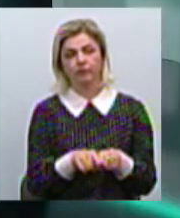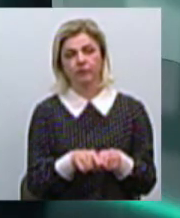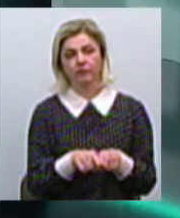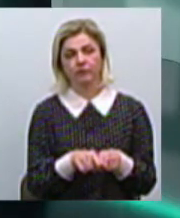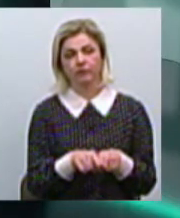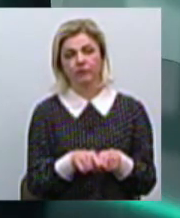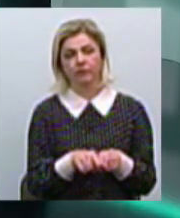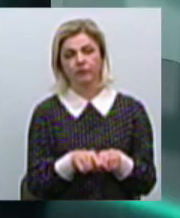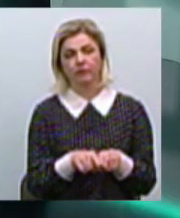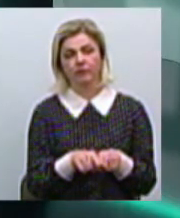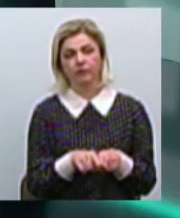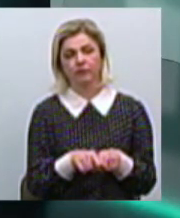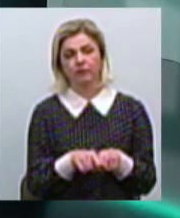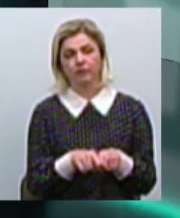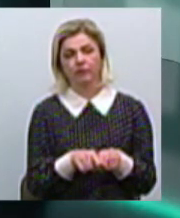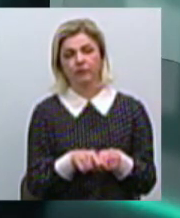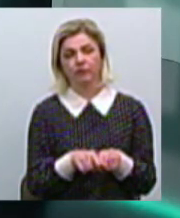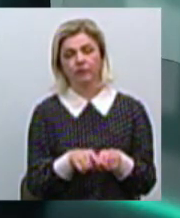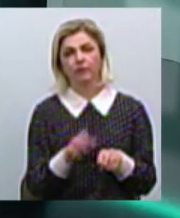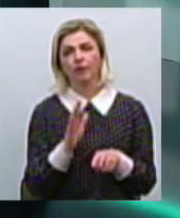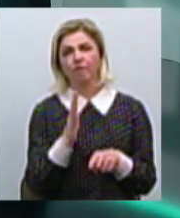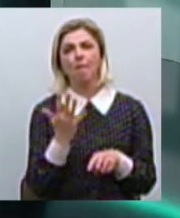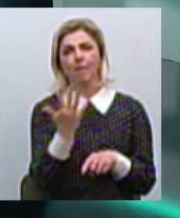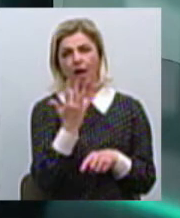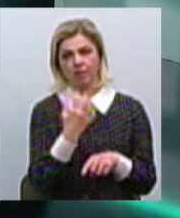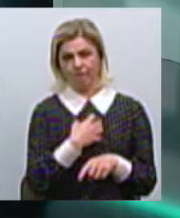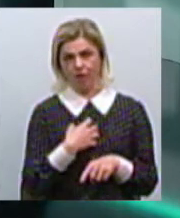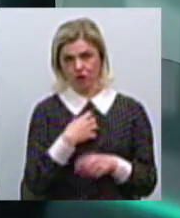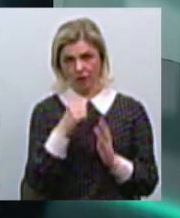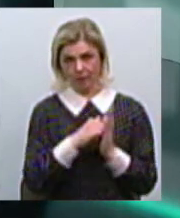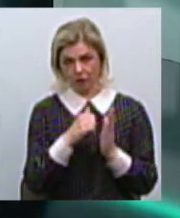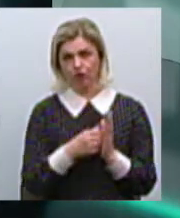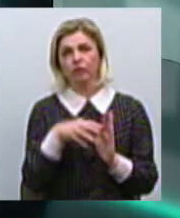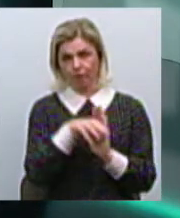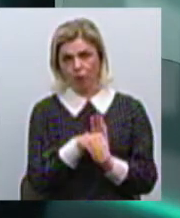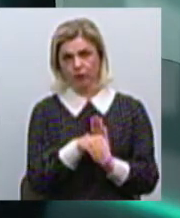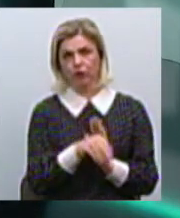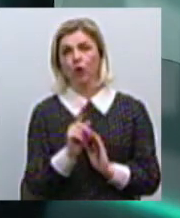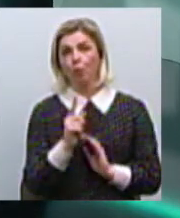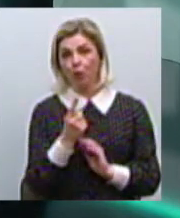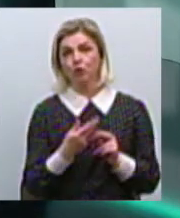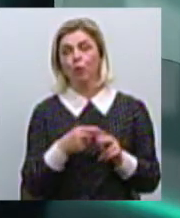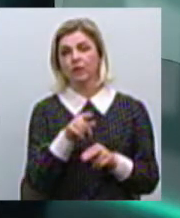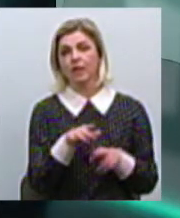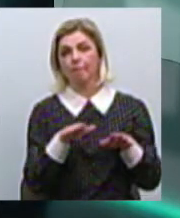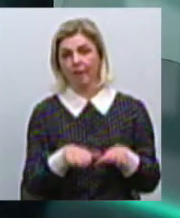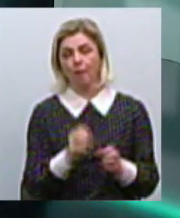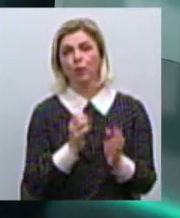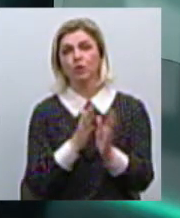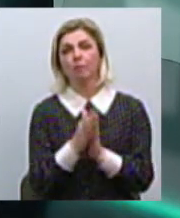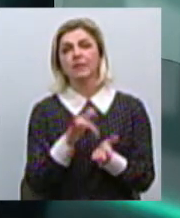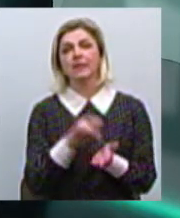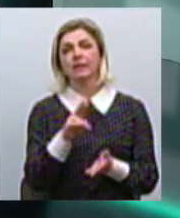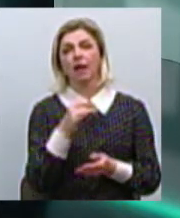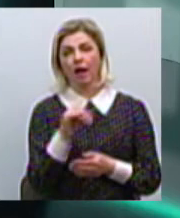у п'ятірці. П'ятірці. У п'ятірці, так. Будь ласка, чому саме на цьому місці, на проспекті Центральному і